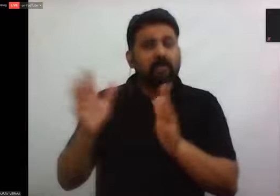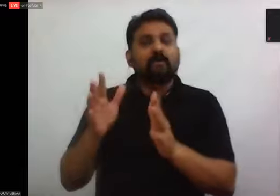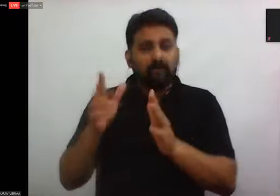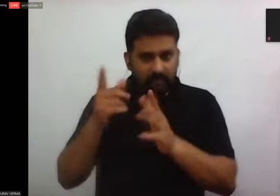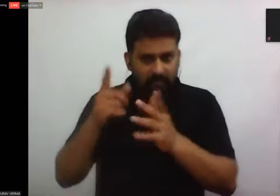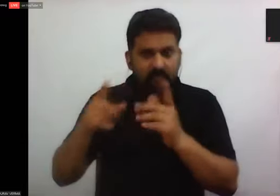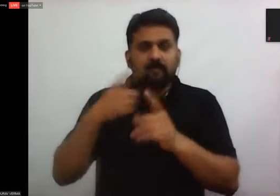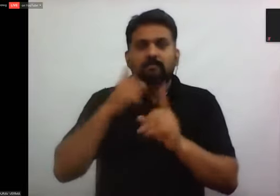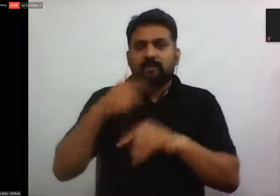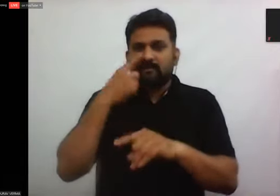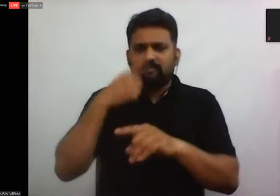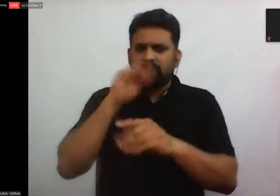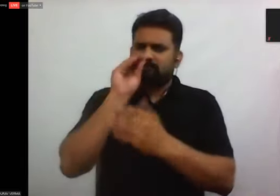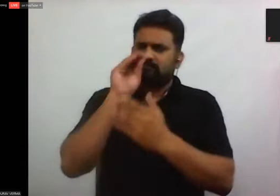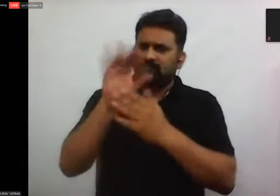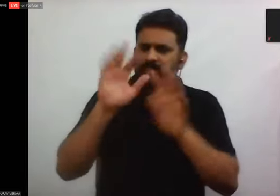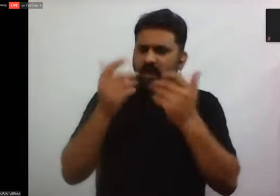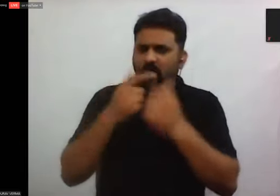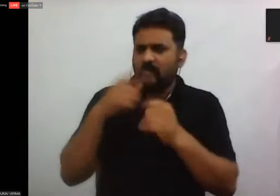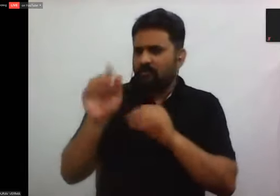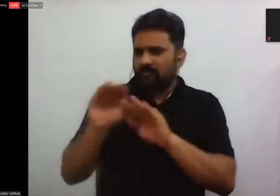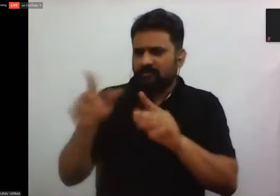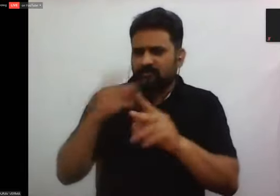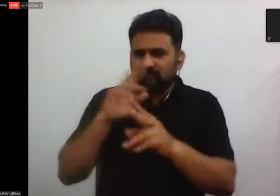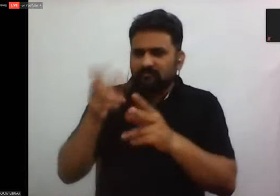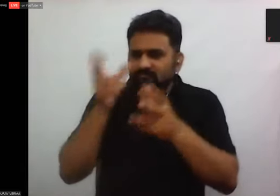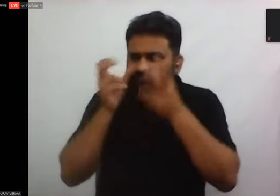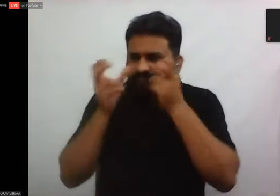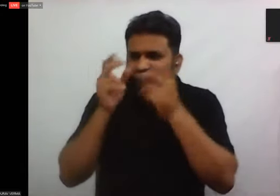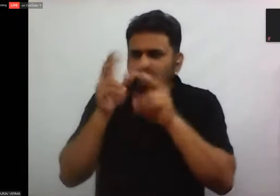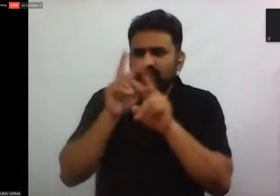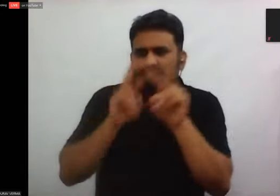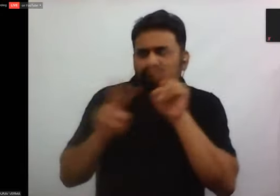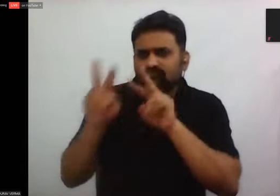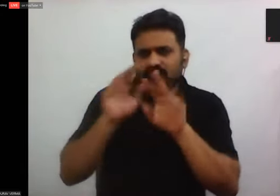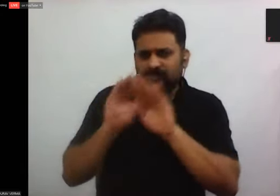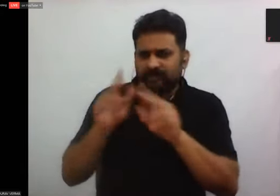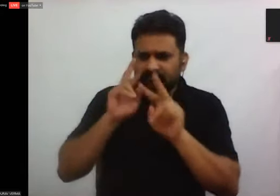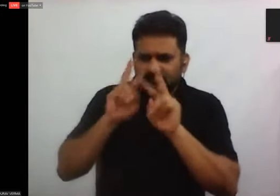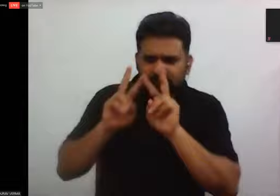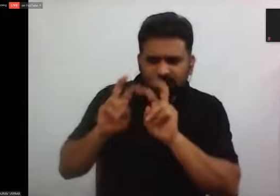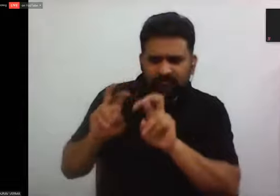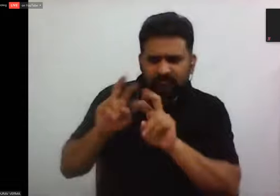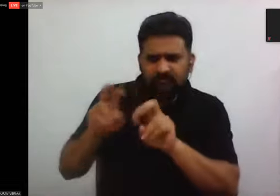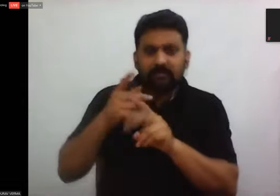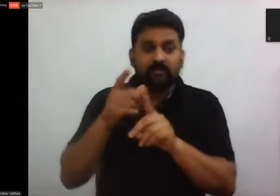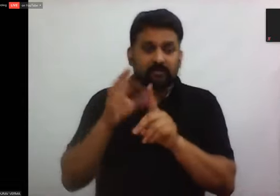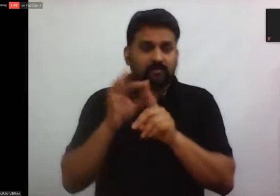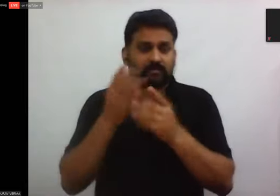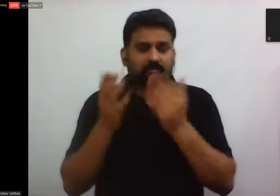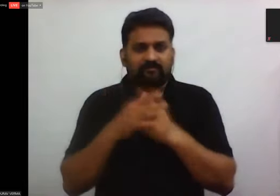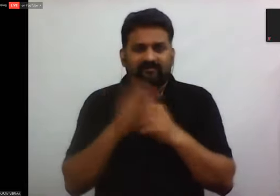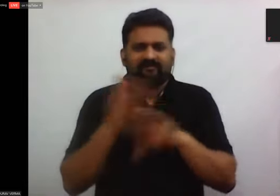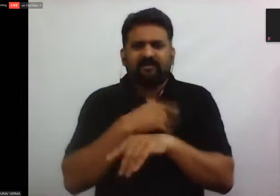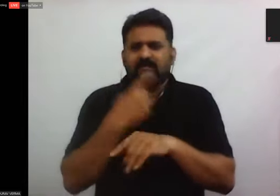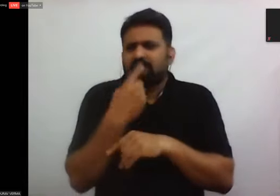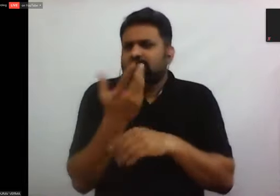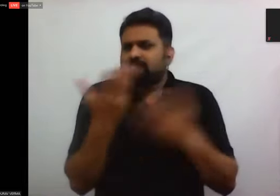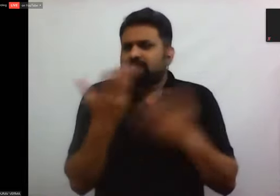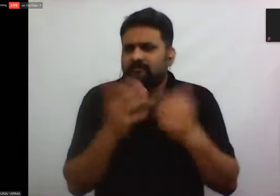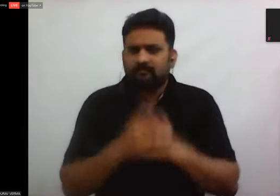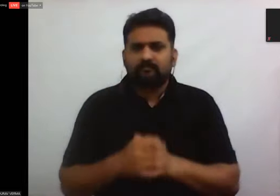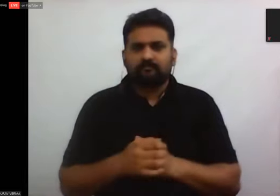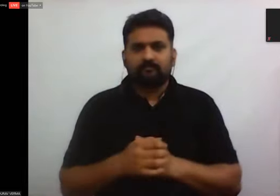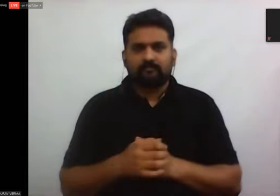inform the parents ki kaise kaise wo observe kar sakte apne bacche ko. जो जैसे मैंने बताया